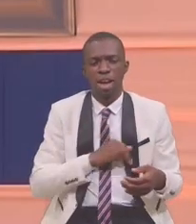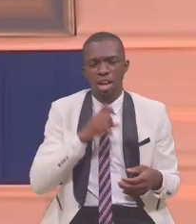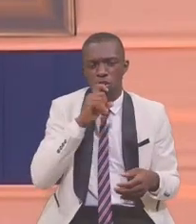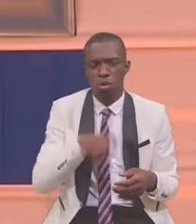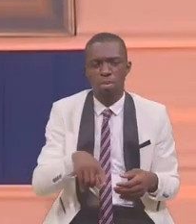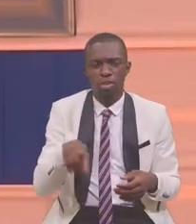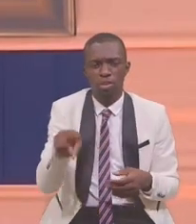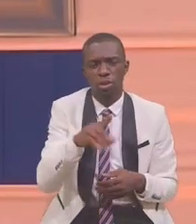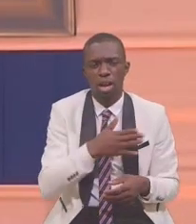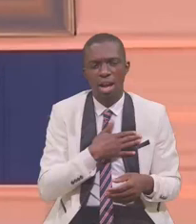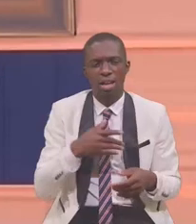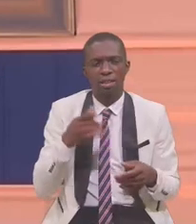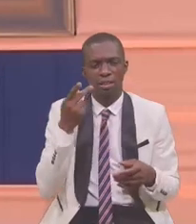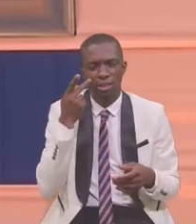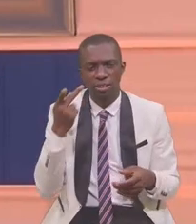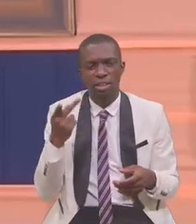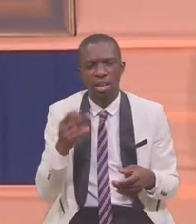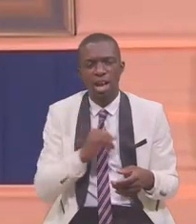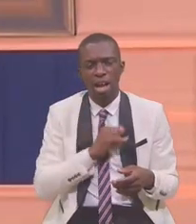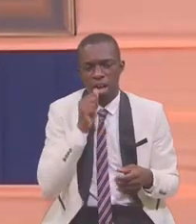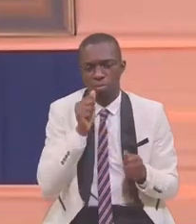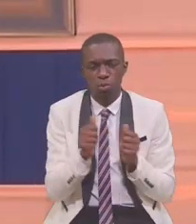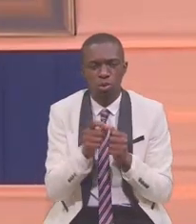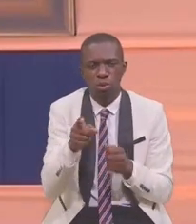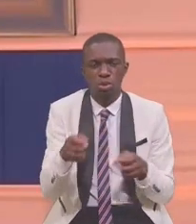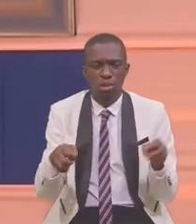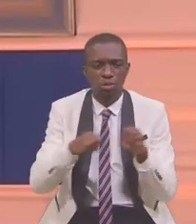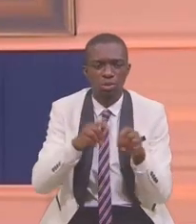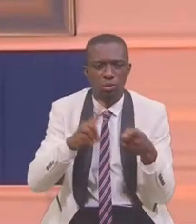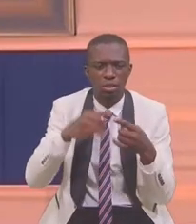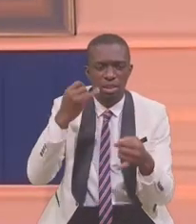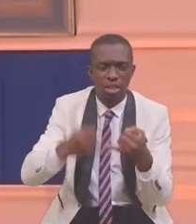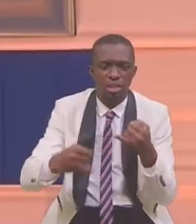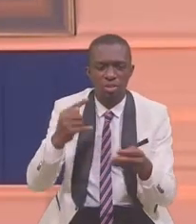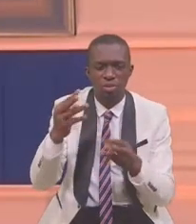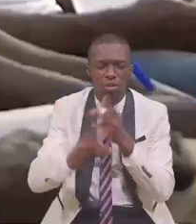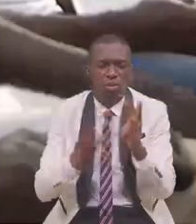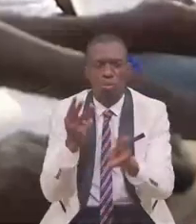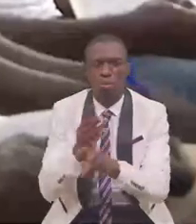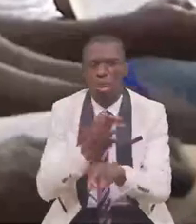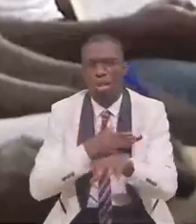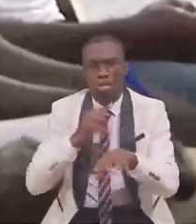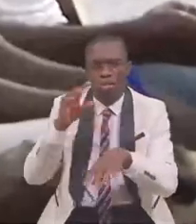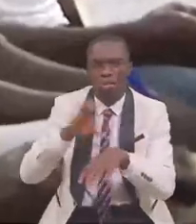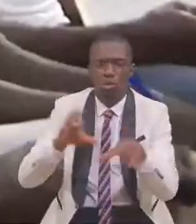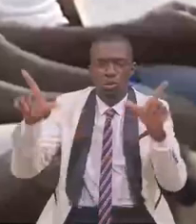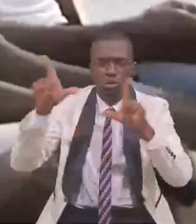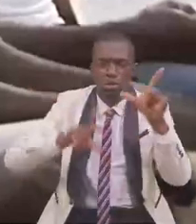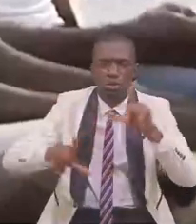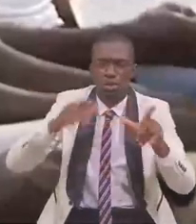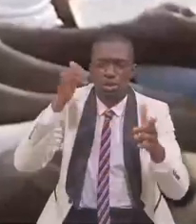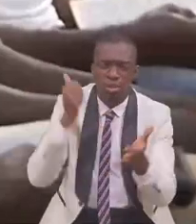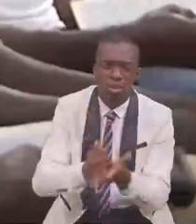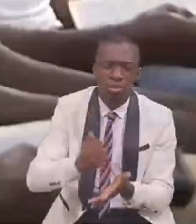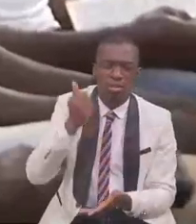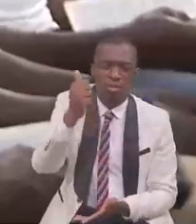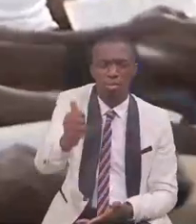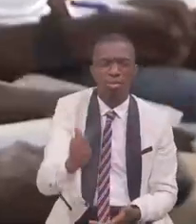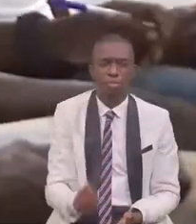jours jusqu'à la fin du monde. Amen. Et que l'Église dise Amen.